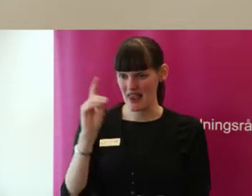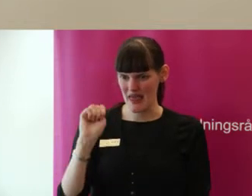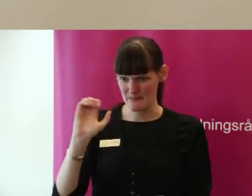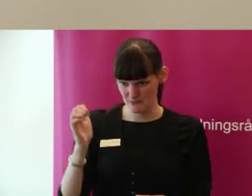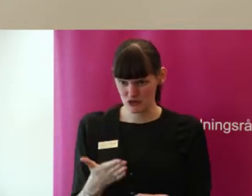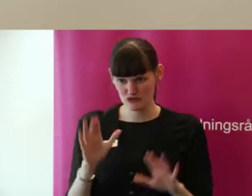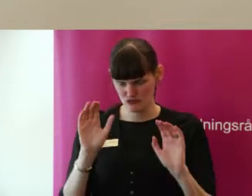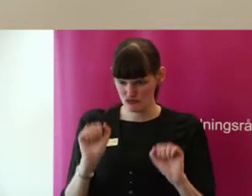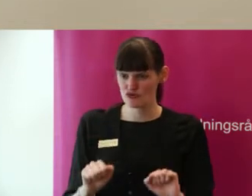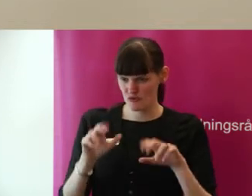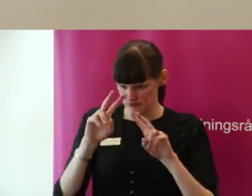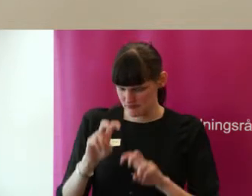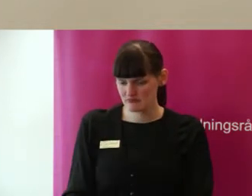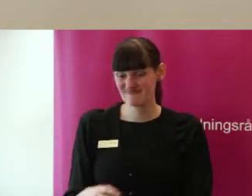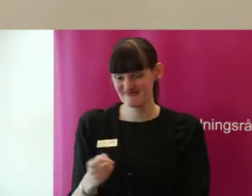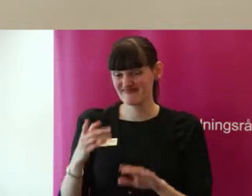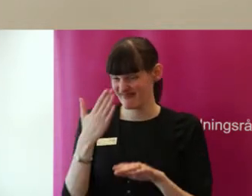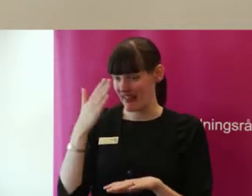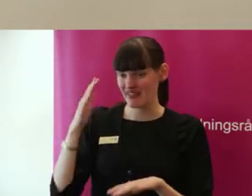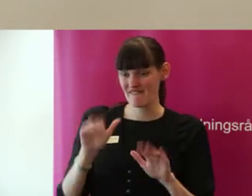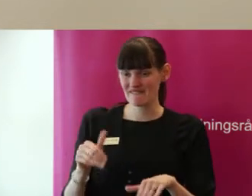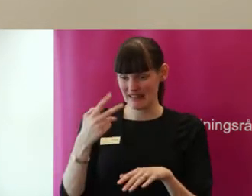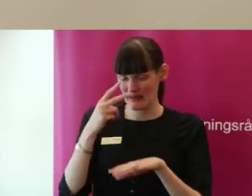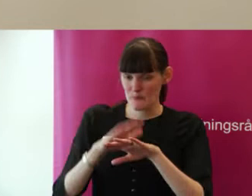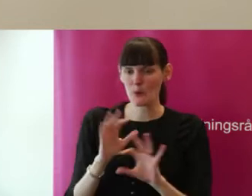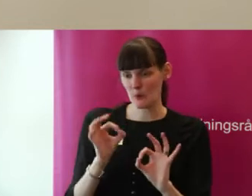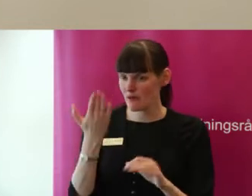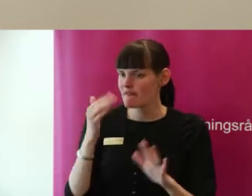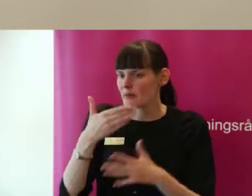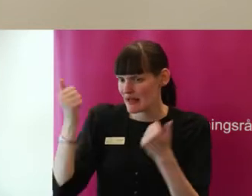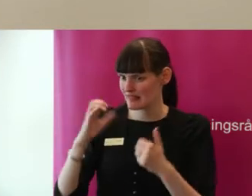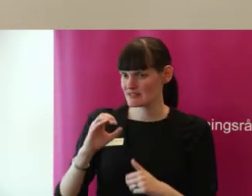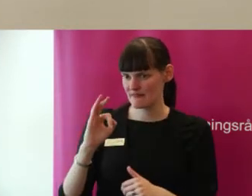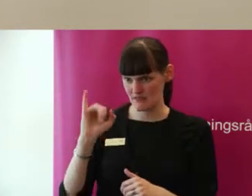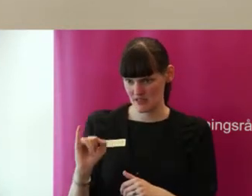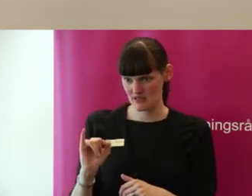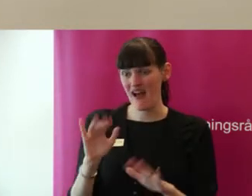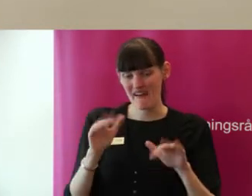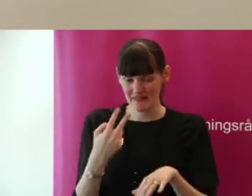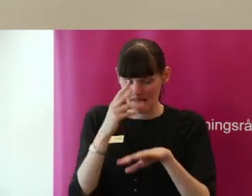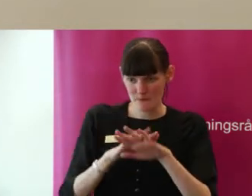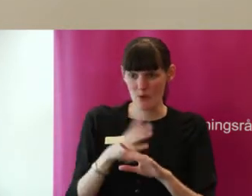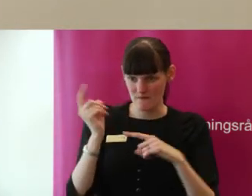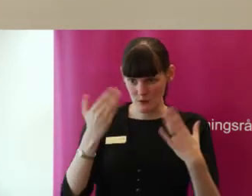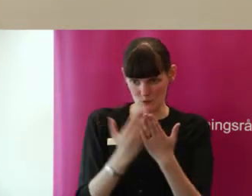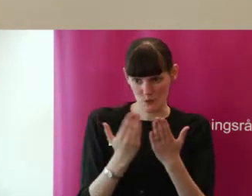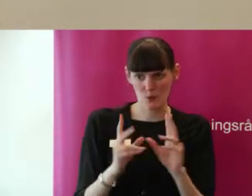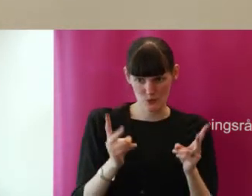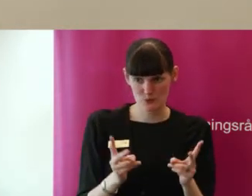på olika sätt att förbättra SFI. Och han har också tittat på folkhögskolornas roll i detta